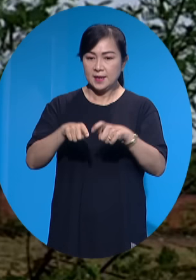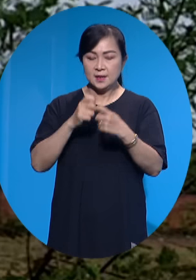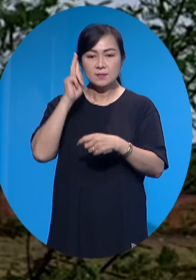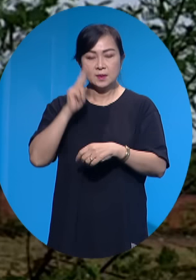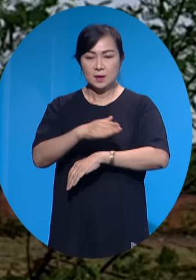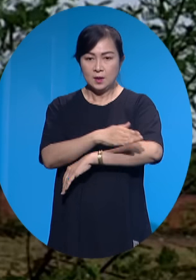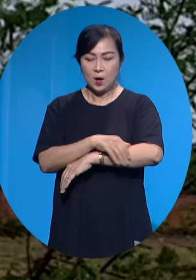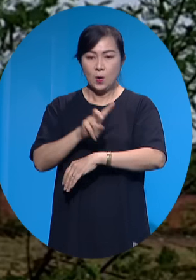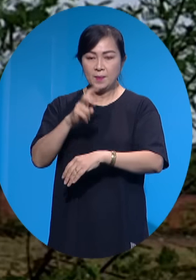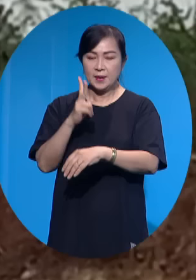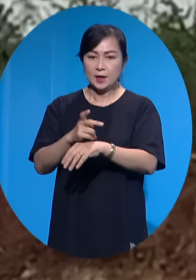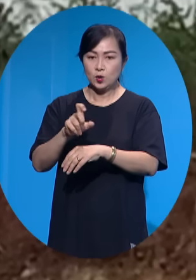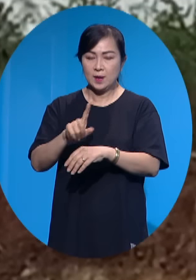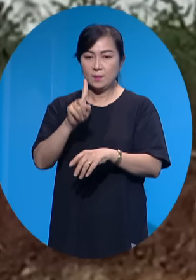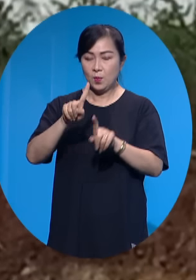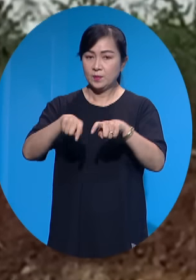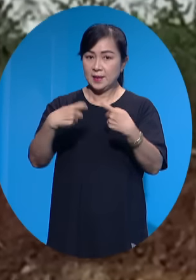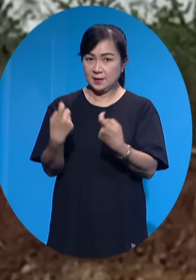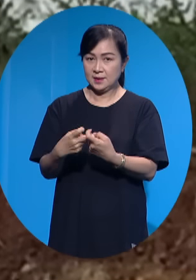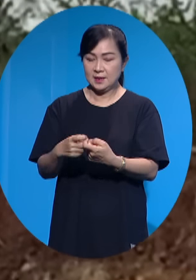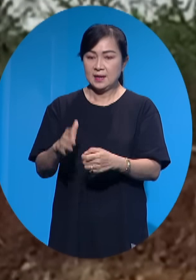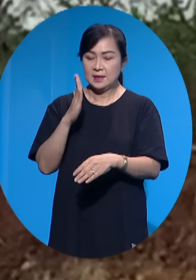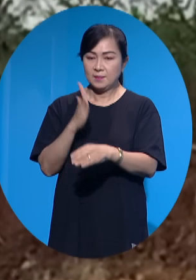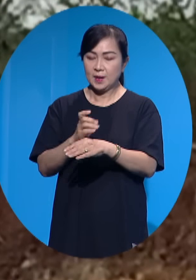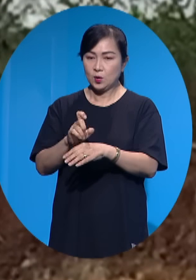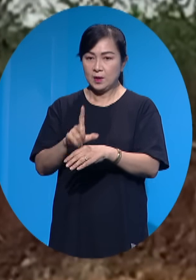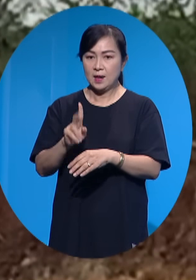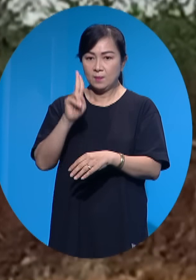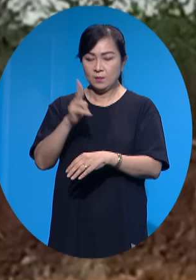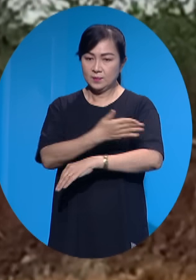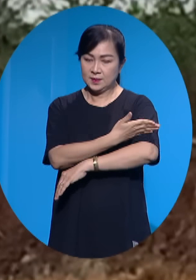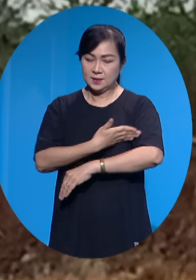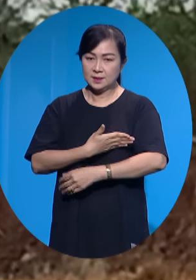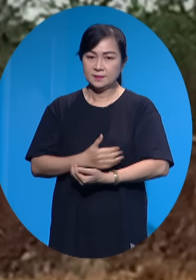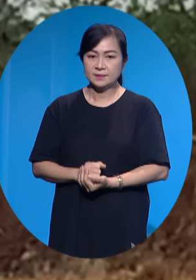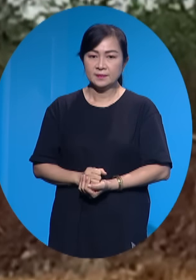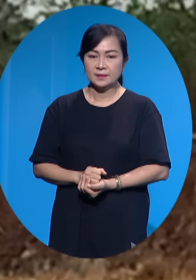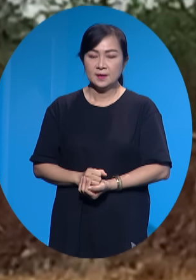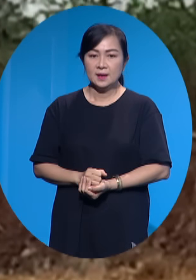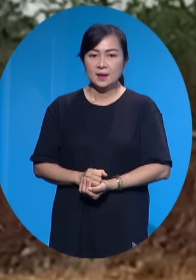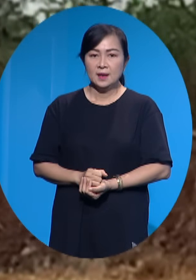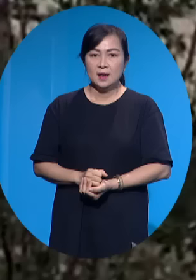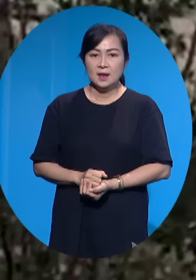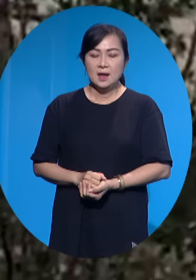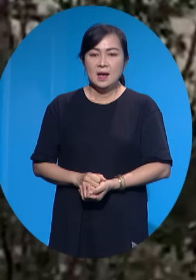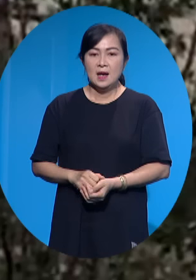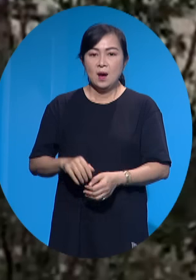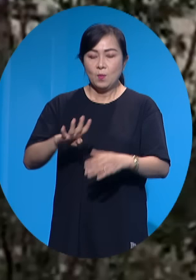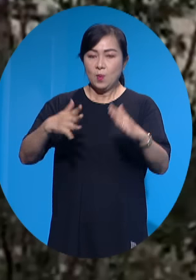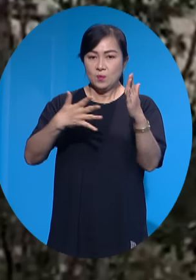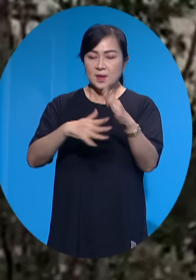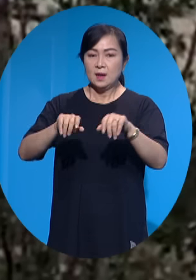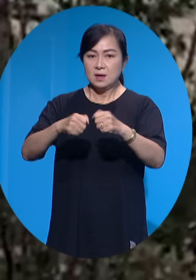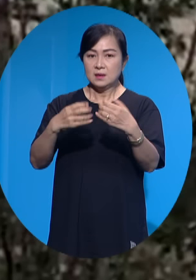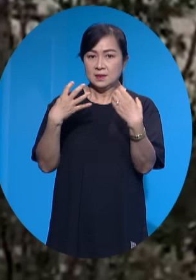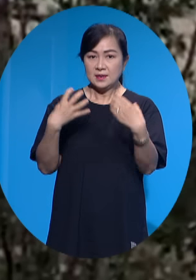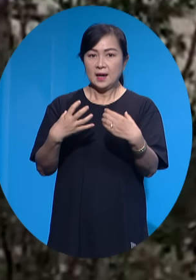hỗ trợ 20.000 đô la cho mỗi gia đình tang Quyến và 5000 đô cho mỗi binh sĩ Bị thương ngoài thương dò về người dụ Việt còn khiến bốn tòa nhà bị hư